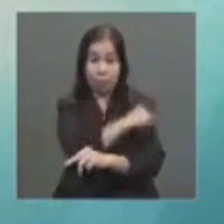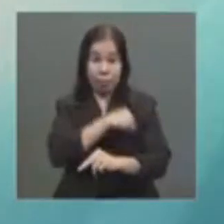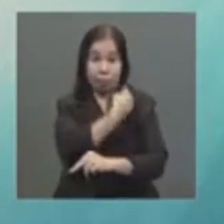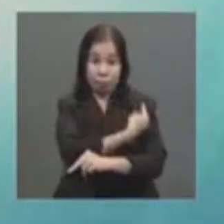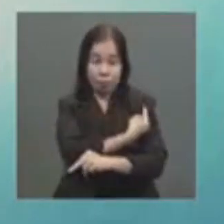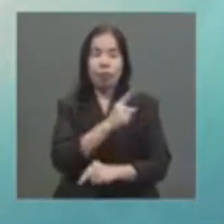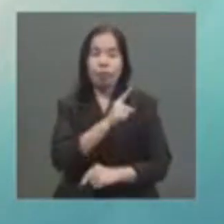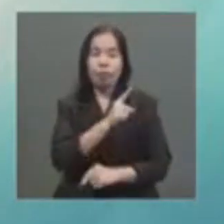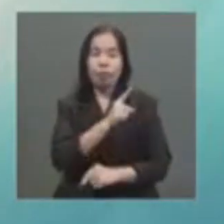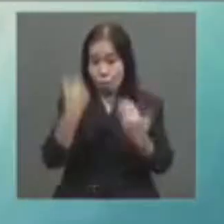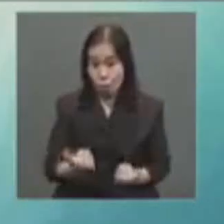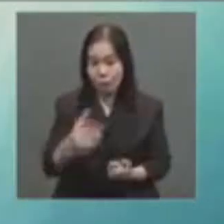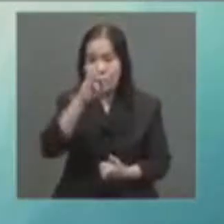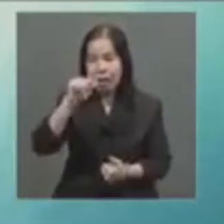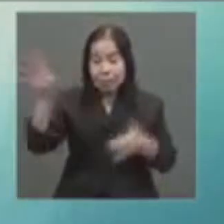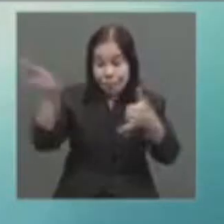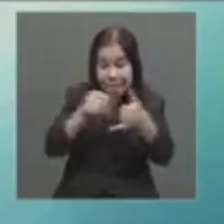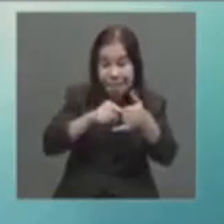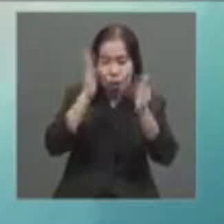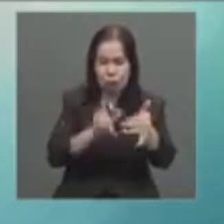วันนี้ทำท่าจะลดลงแต่ยังเป็นหลักสูงอยู่กว่าตอนต้นเดือนมีนาคมขณะที่ต่างจังหวัดยังทรงตัวและอย่างต้องเข้าระวังครับทั้งนี้จากการพิจารณาผู้ป่วยรายวันตามปัจจัยเสี่ยงนะคะก็พบว่ากลุ่มสัมผัสใกล้ชิดผู้ป่วยก่อนหน้านี้มีทั้งหมด437